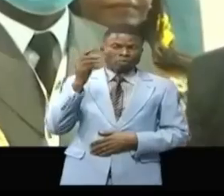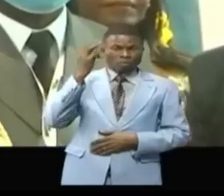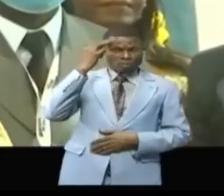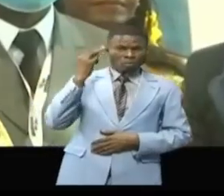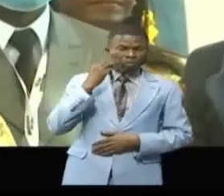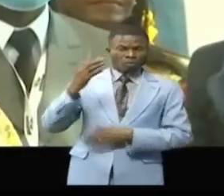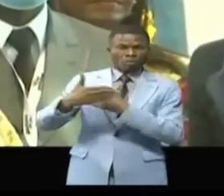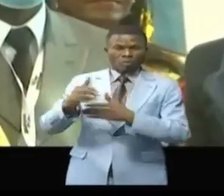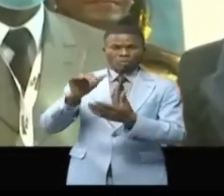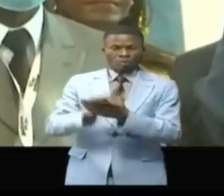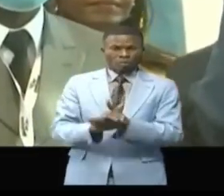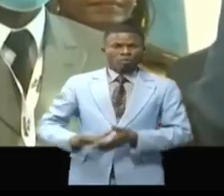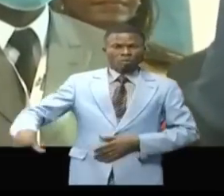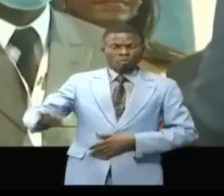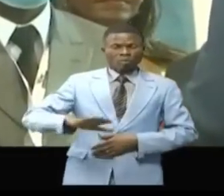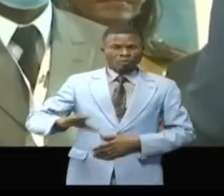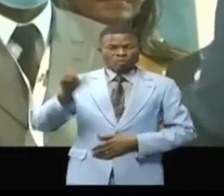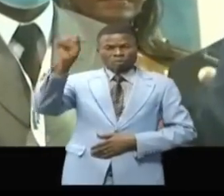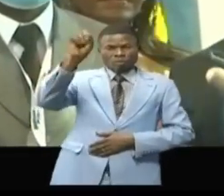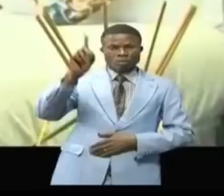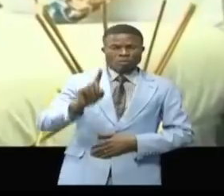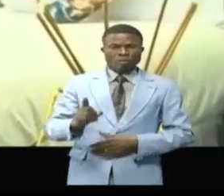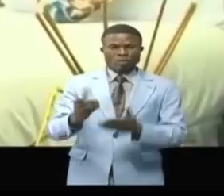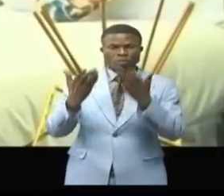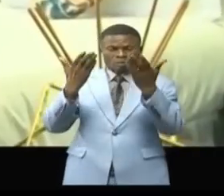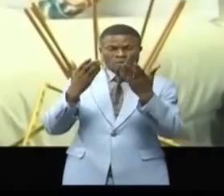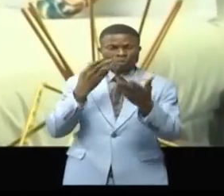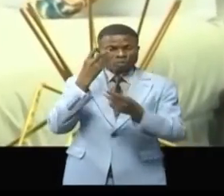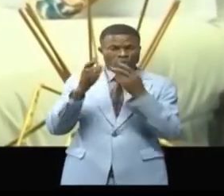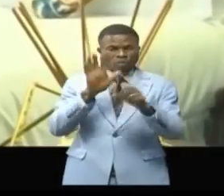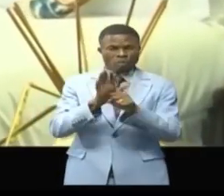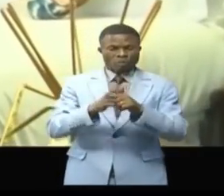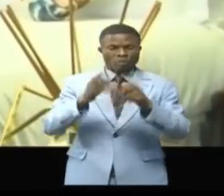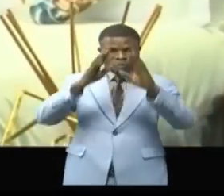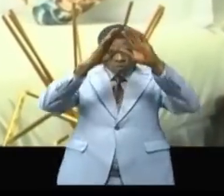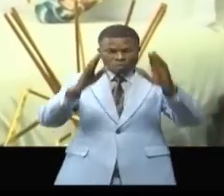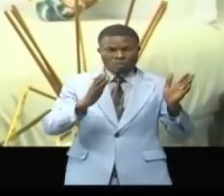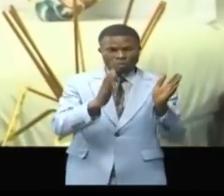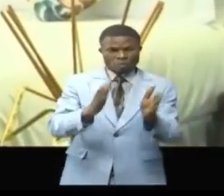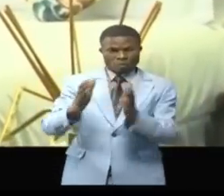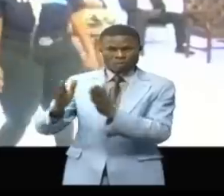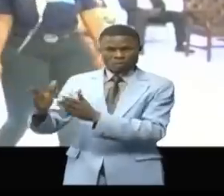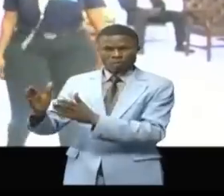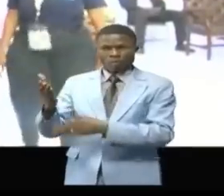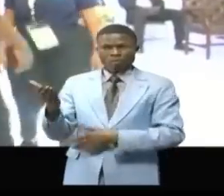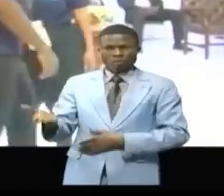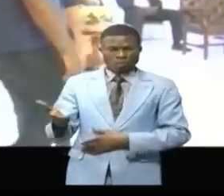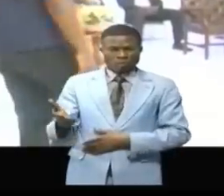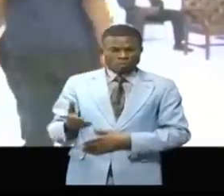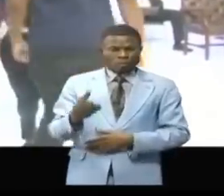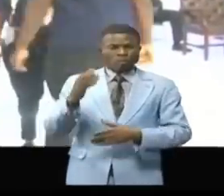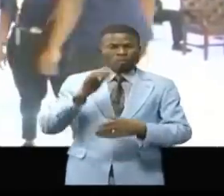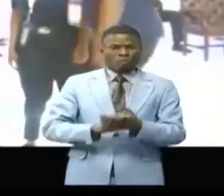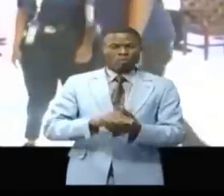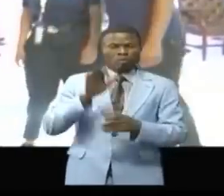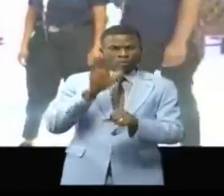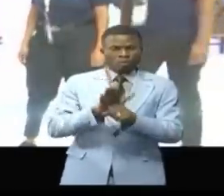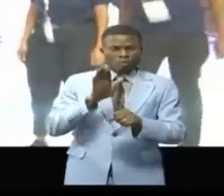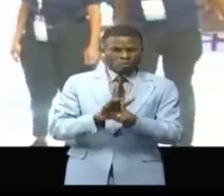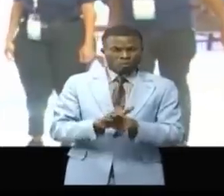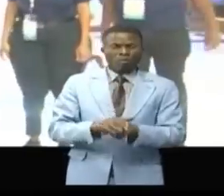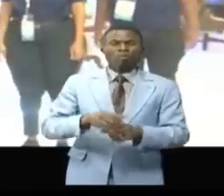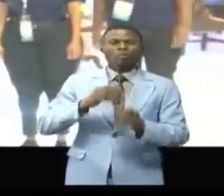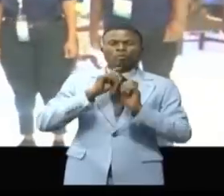de la première dame du Zimbabwe, a visité différents stands installés par le pays participant. Ces derniers ont reçu différents prix pour